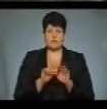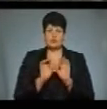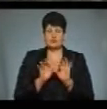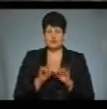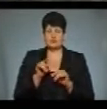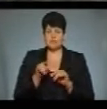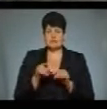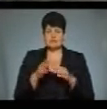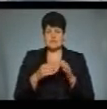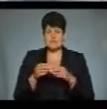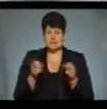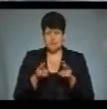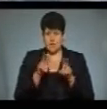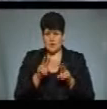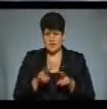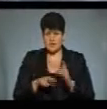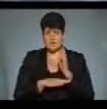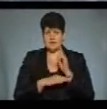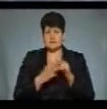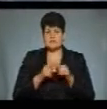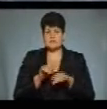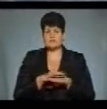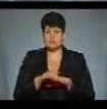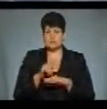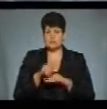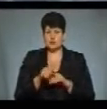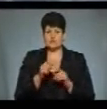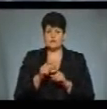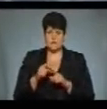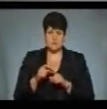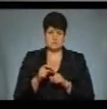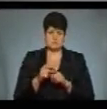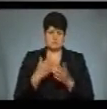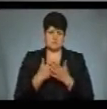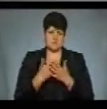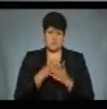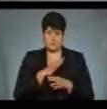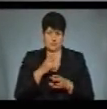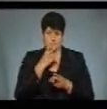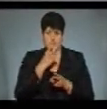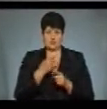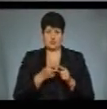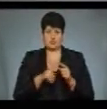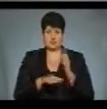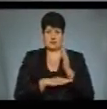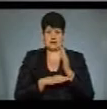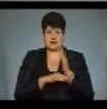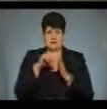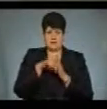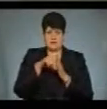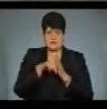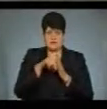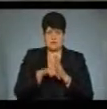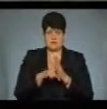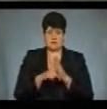його фахівці оглядали дерева на цій вулиці. За його словами, за зовнішніми ознаками не було видно, що це дерево зсередини струхлявіло.